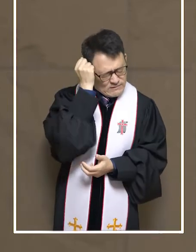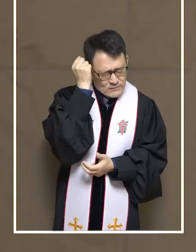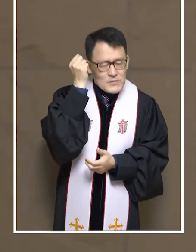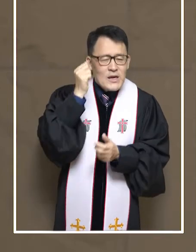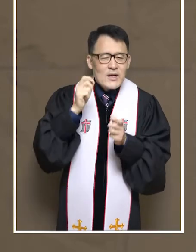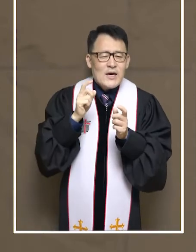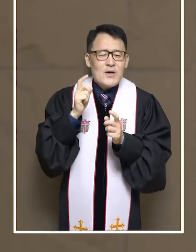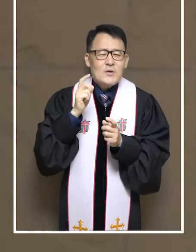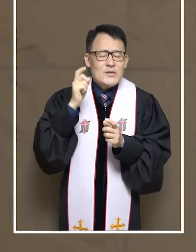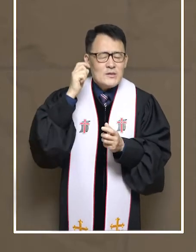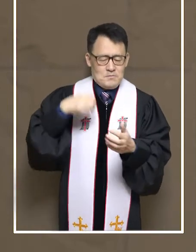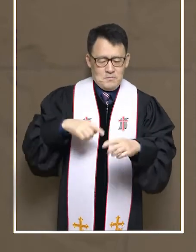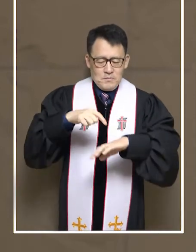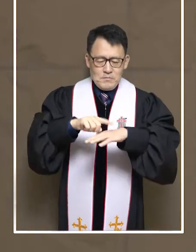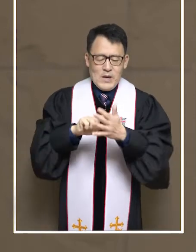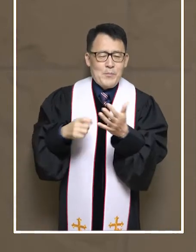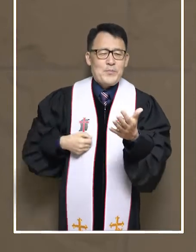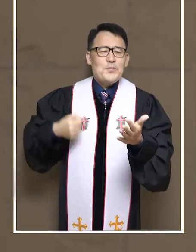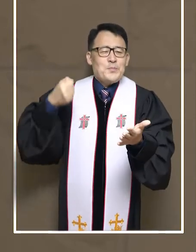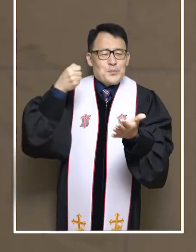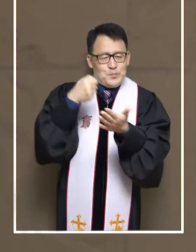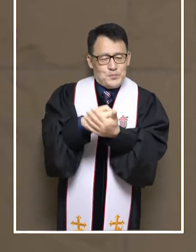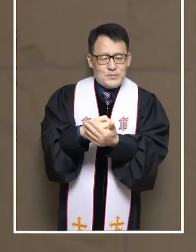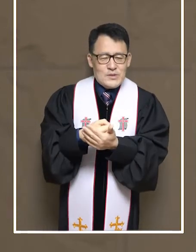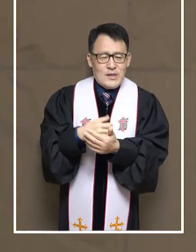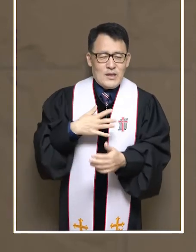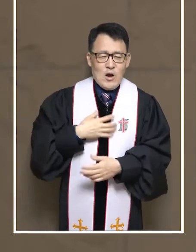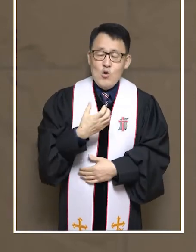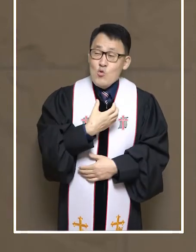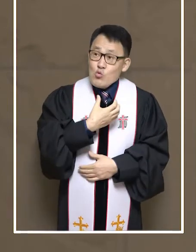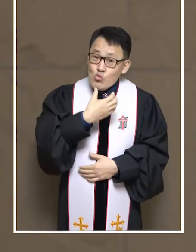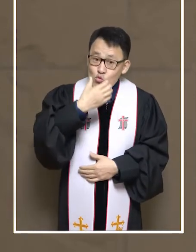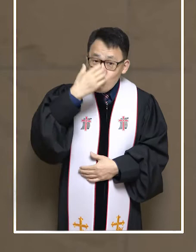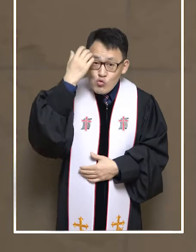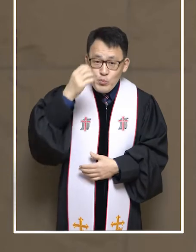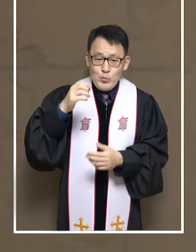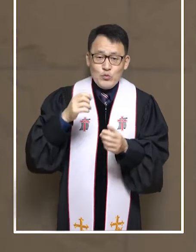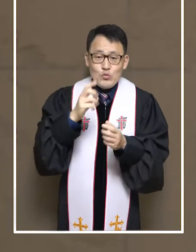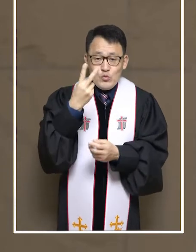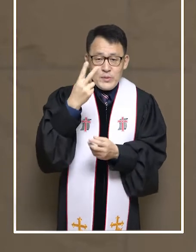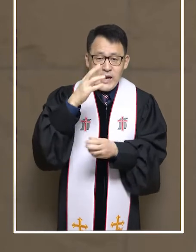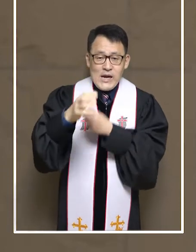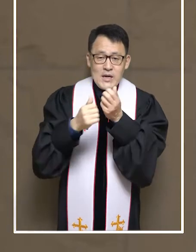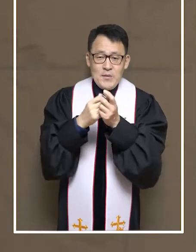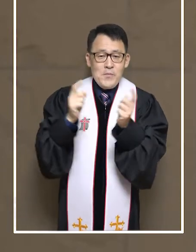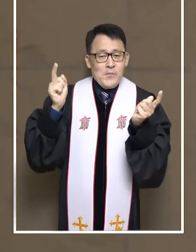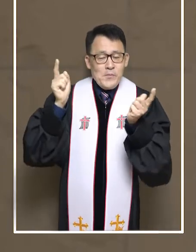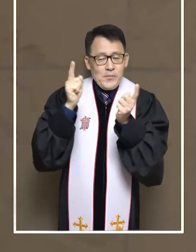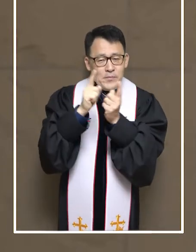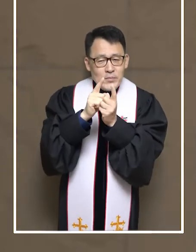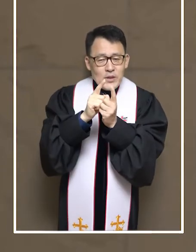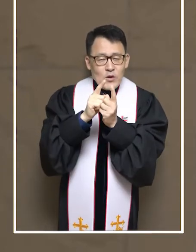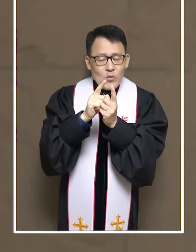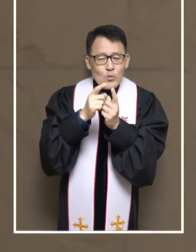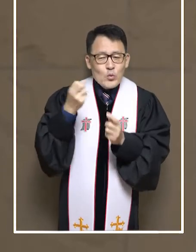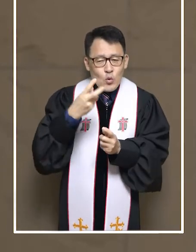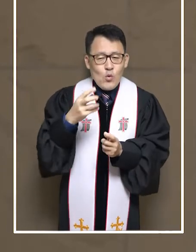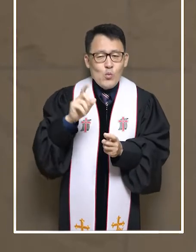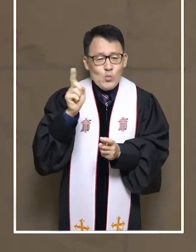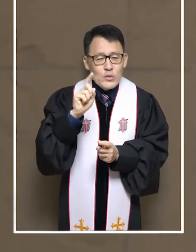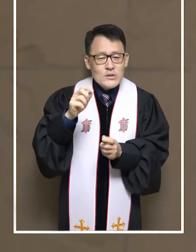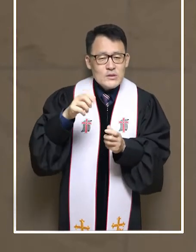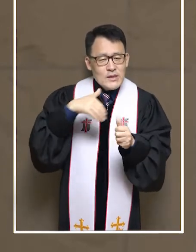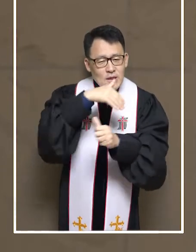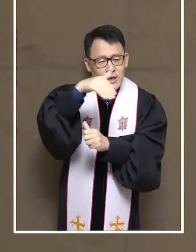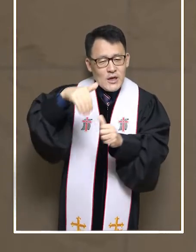이렇게 결심을 했습니다. 그리고 내가 2번이나 꿈을 꾸게 하신 하나님께서 뭔진 모르지만